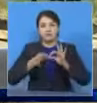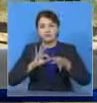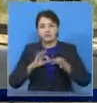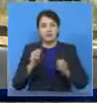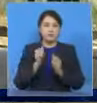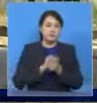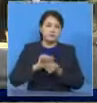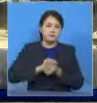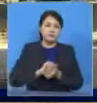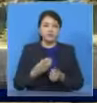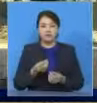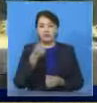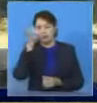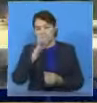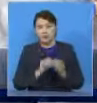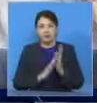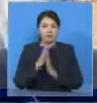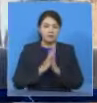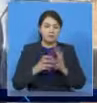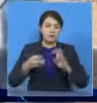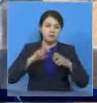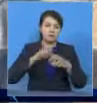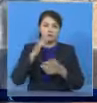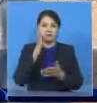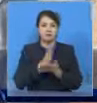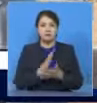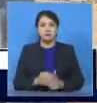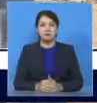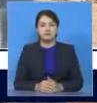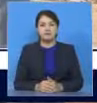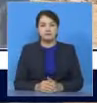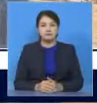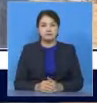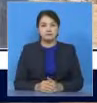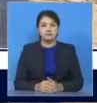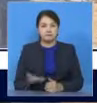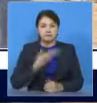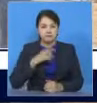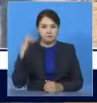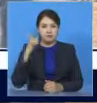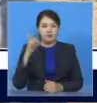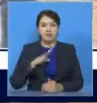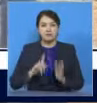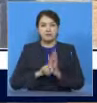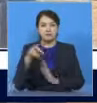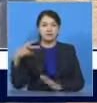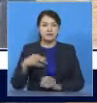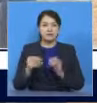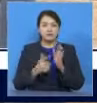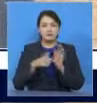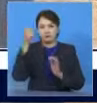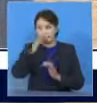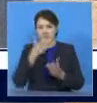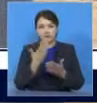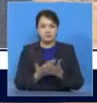засушливый год проблемы с кормообеспечением имеются. Наше хозяйство было образовано в 2017 году.